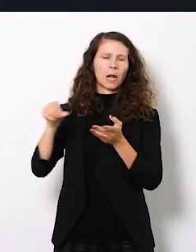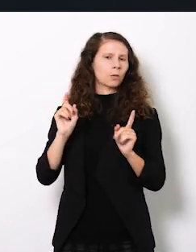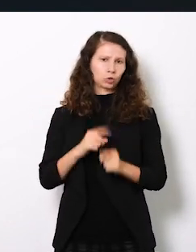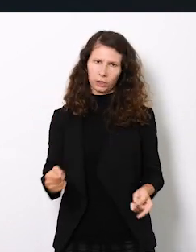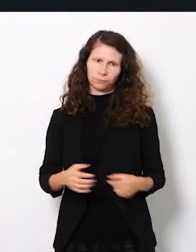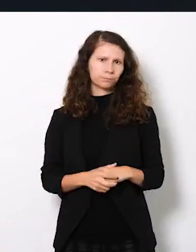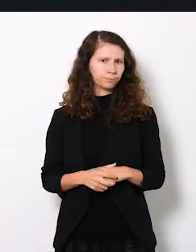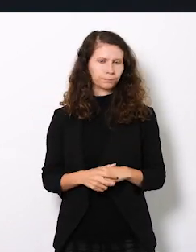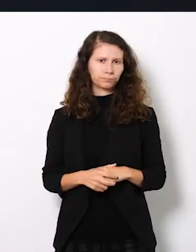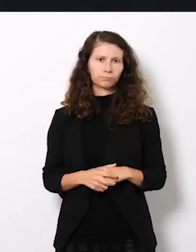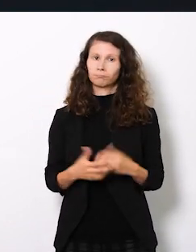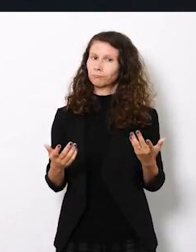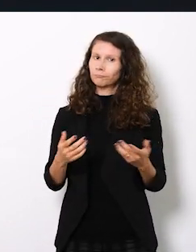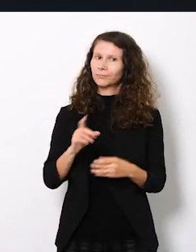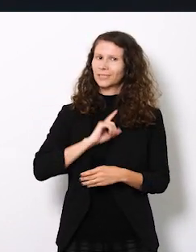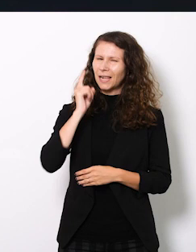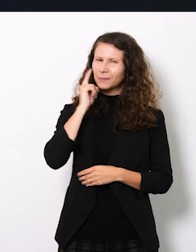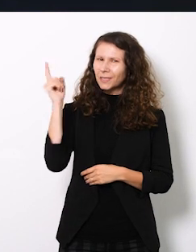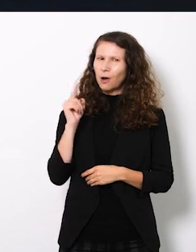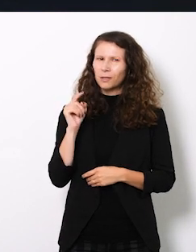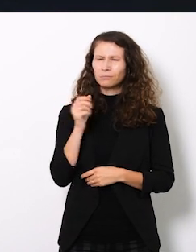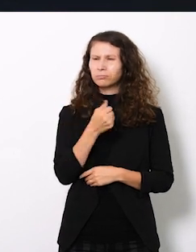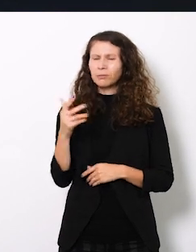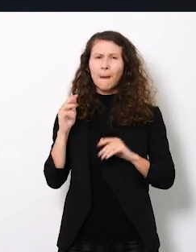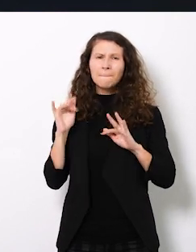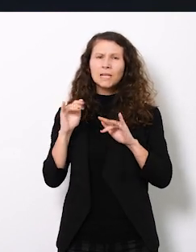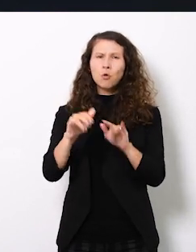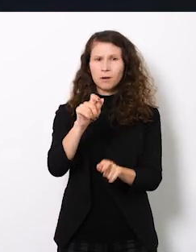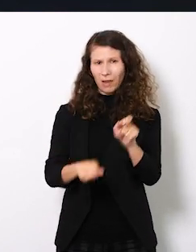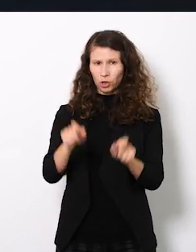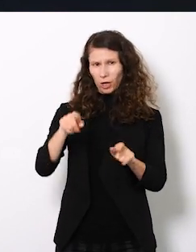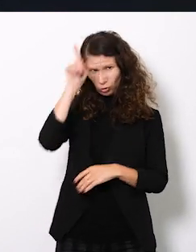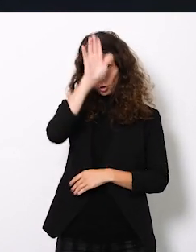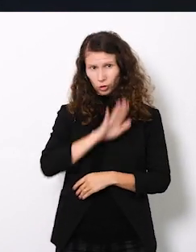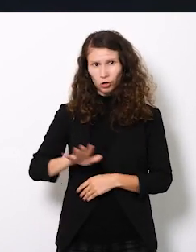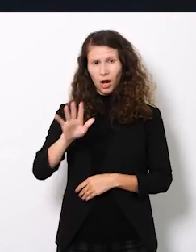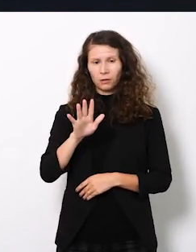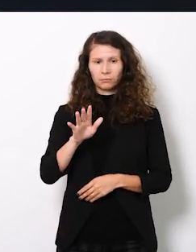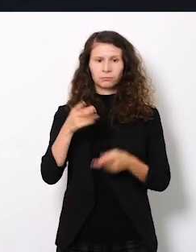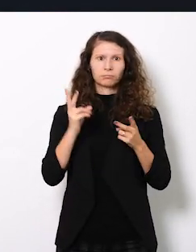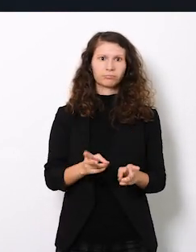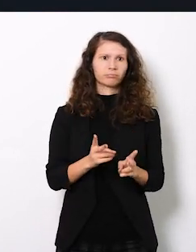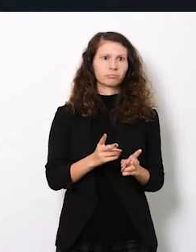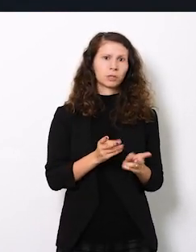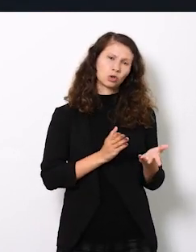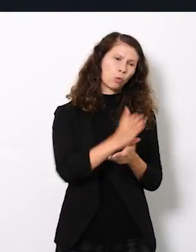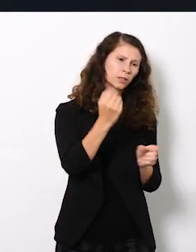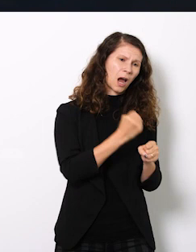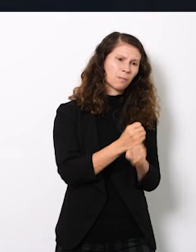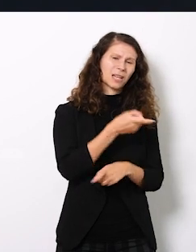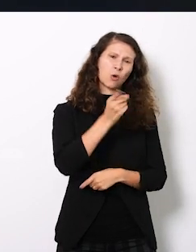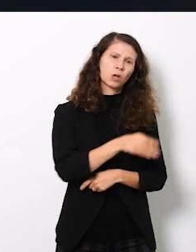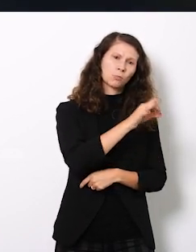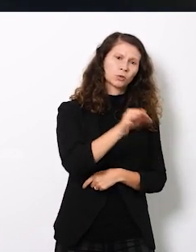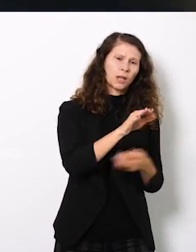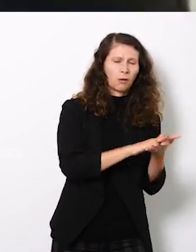Ich glaube ja, dass für Millionen Menschen in Deutschland so dieses von 100 auf 0 gar nicht attraktiv ist.